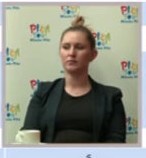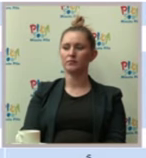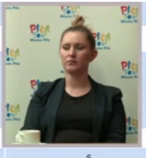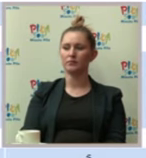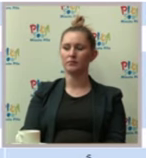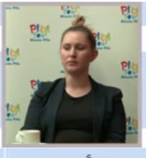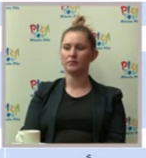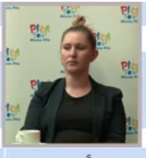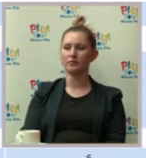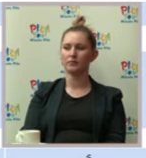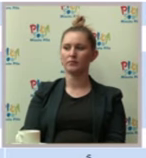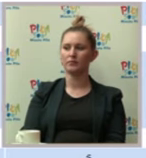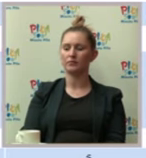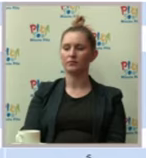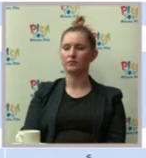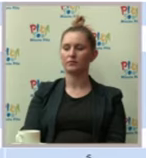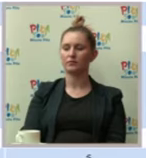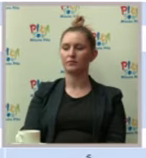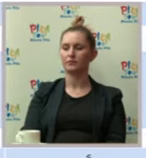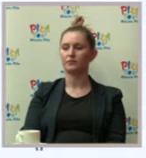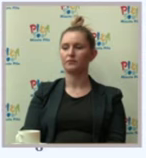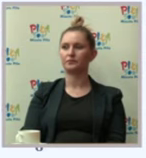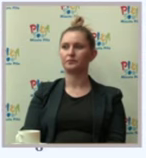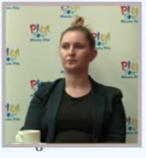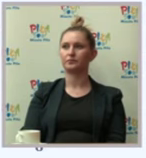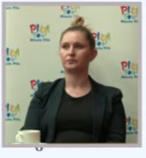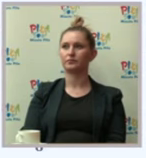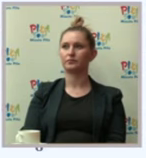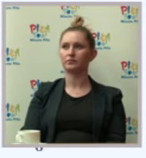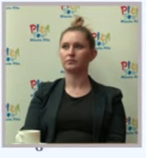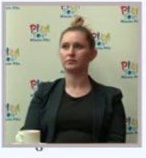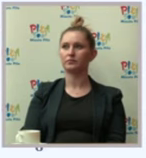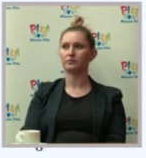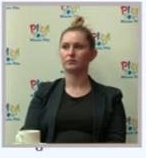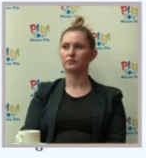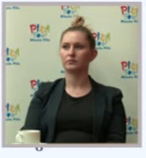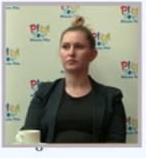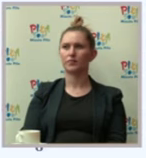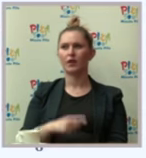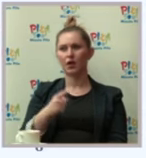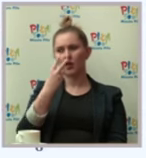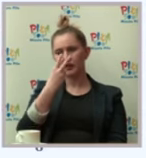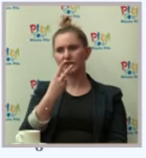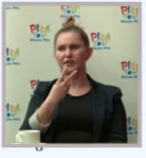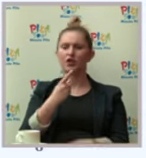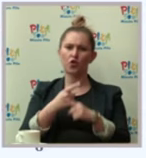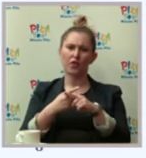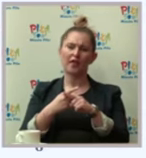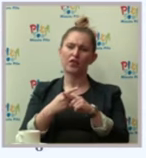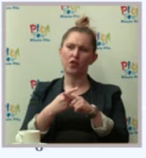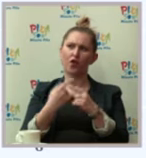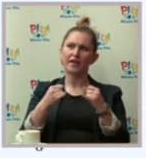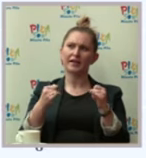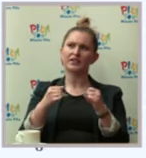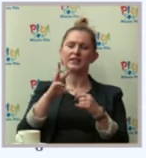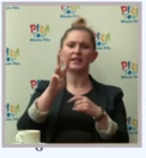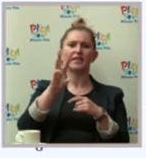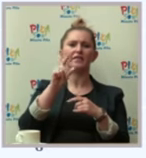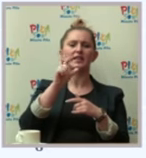wartością dodaną, jeśli chodzi o wspieranie rodzin. Dodatkowe wskaźniki, tu kilka jeszcze Państwo ich